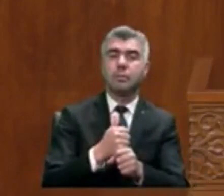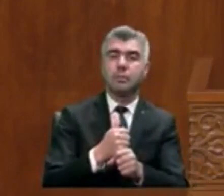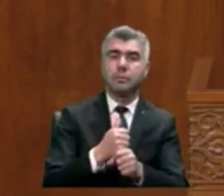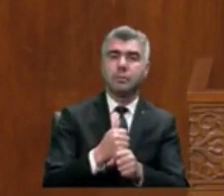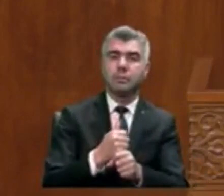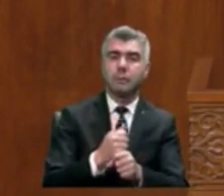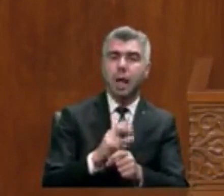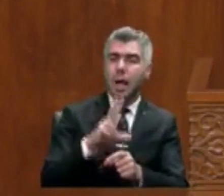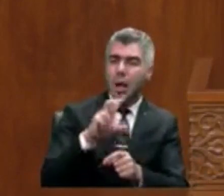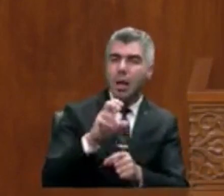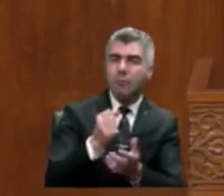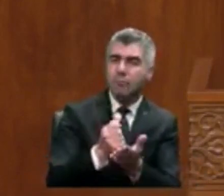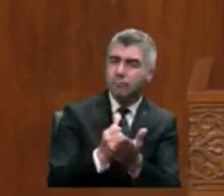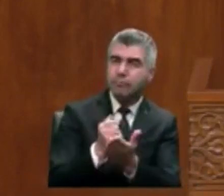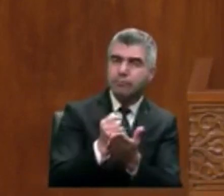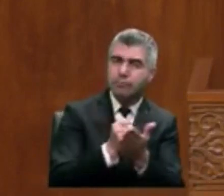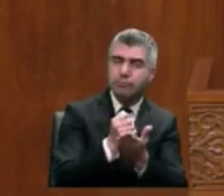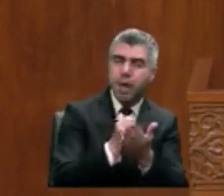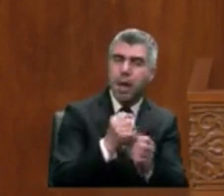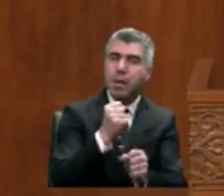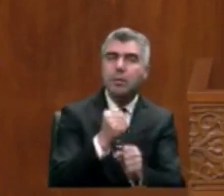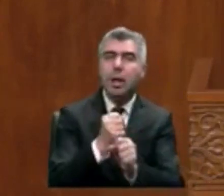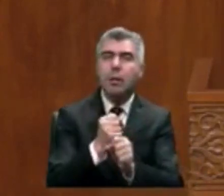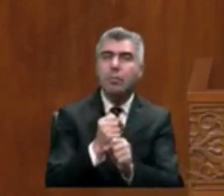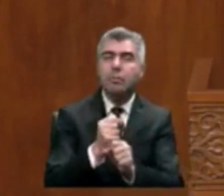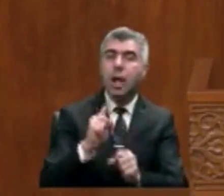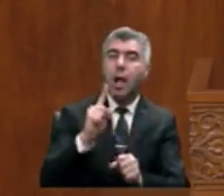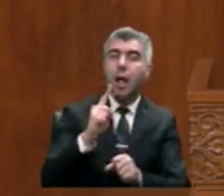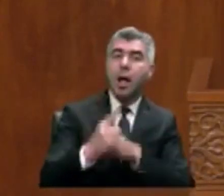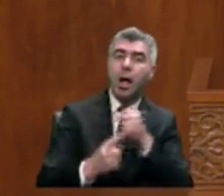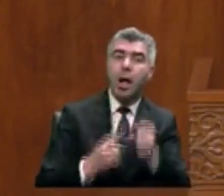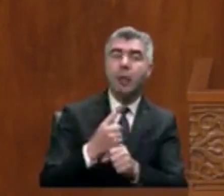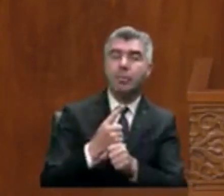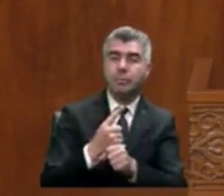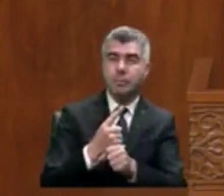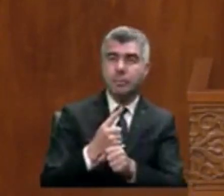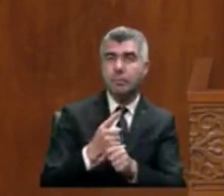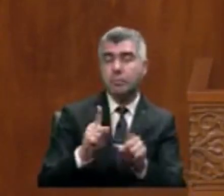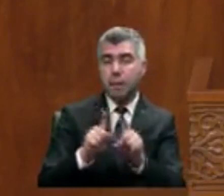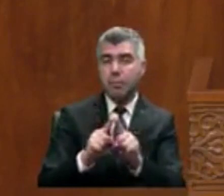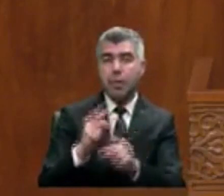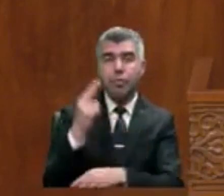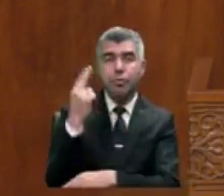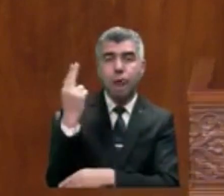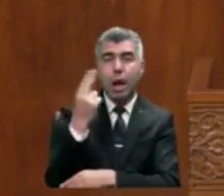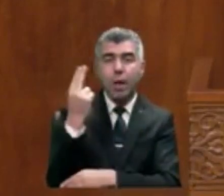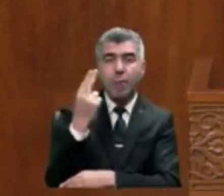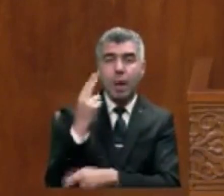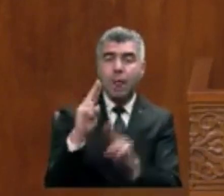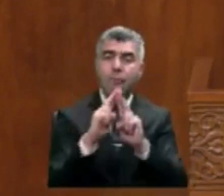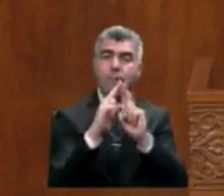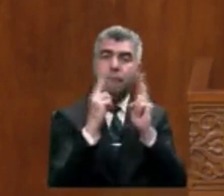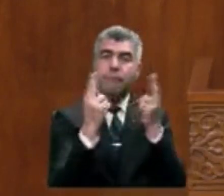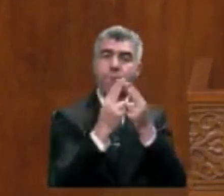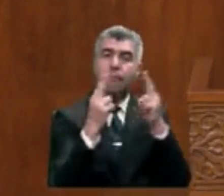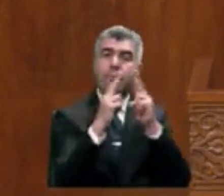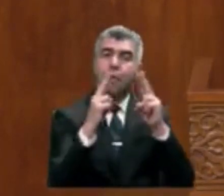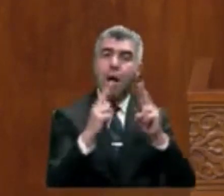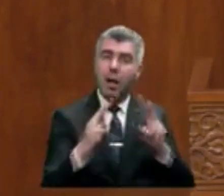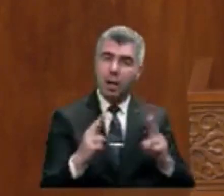وفيها حركيه على الاقل ديال عام فييه ثلاث سنين بالنسبه للجامعات الدوليه علاش